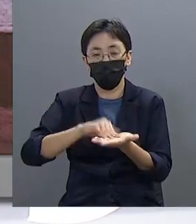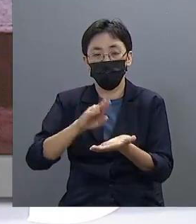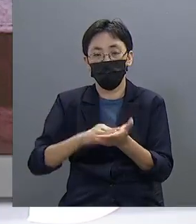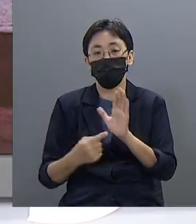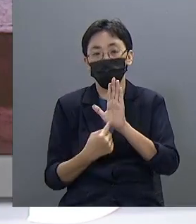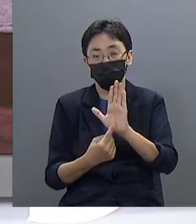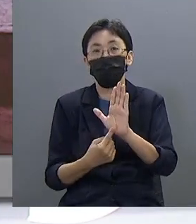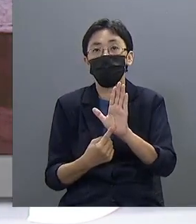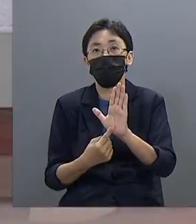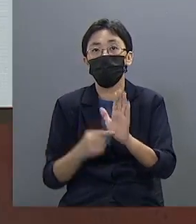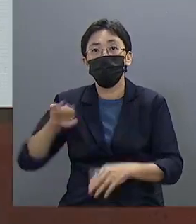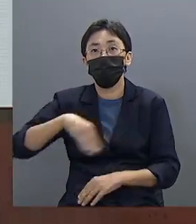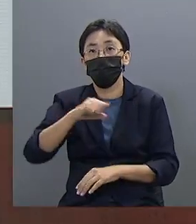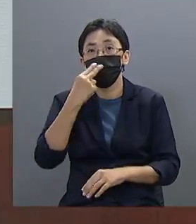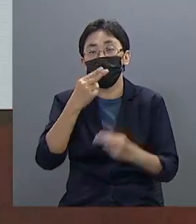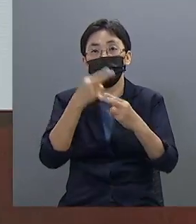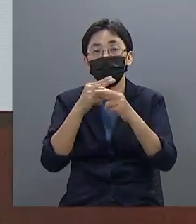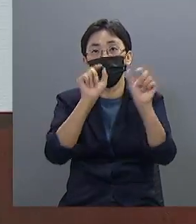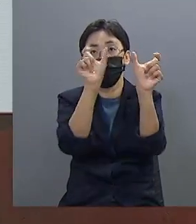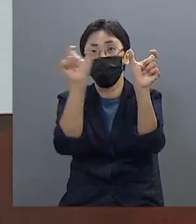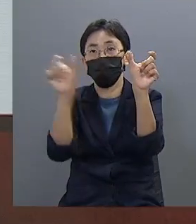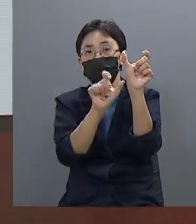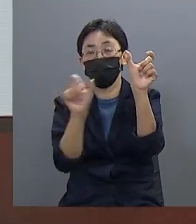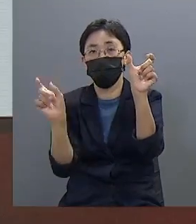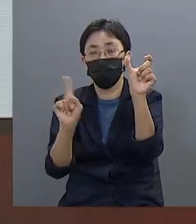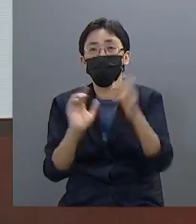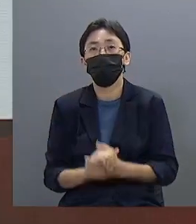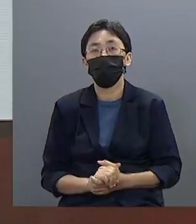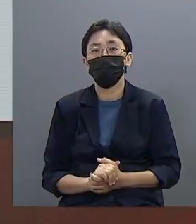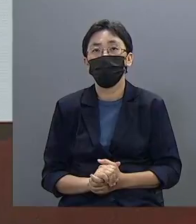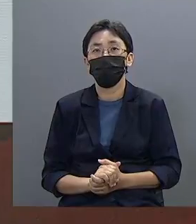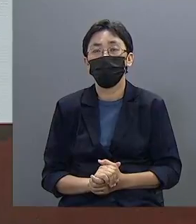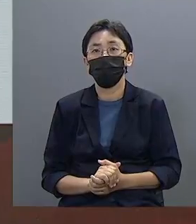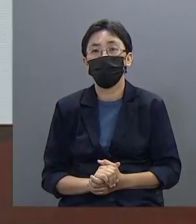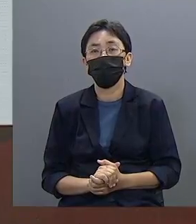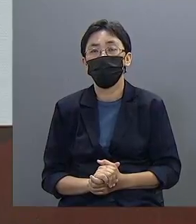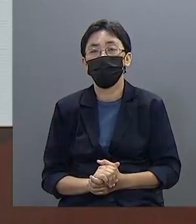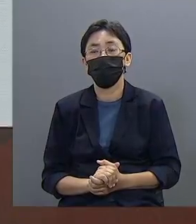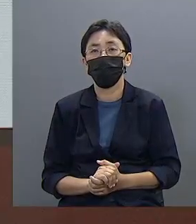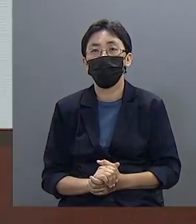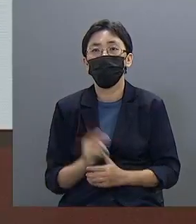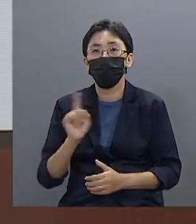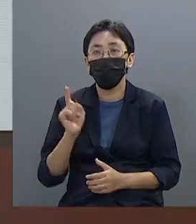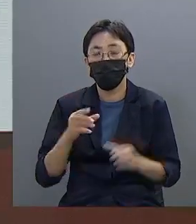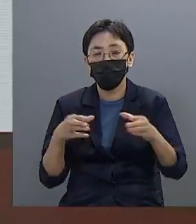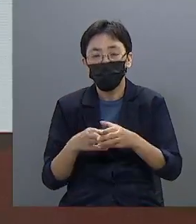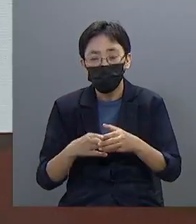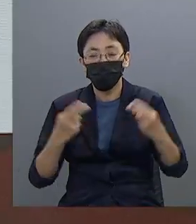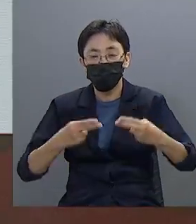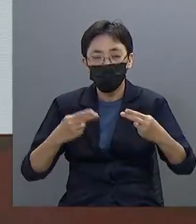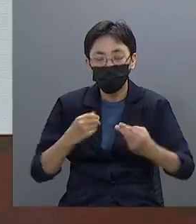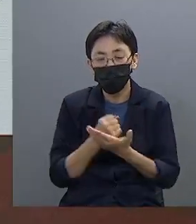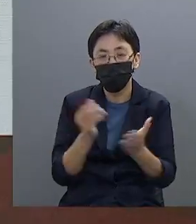ณผู้ชมจะเห็นรายชื่อว่าอยู่ในตะวันออกกลางทั้งสิ้นค่ะโดยอิหร่านเนี่ยจะส่งโดรนไปให้กับกลุ่มนักรบที่ตนเองสนับสนุนนะค